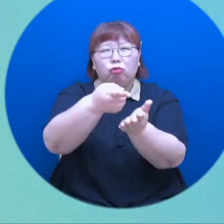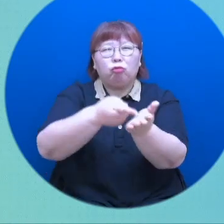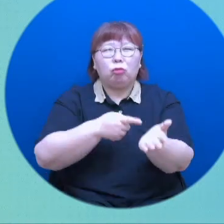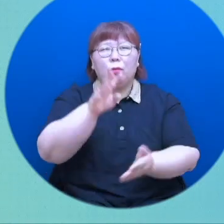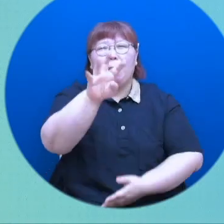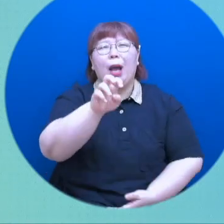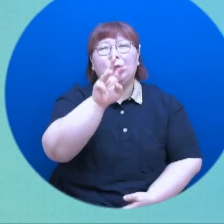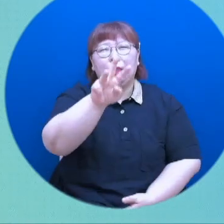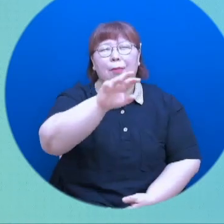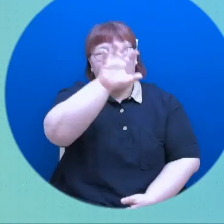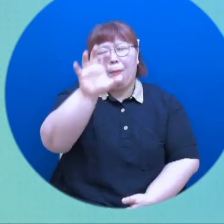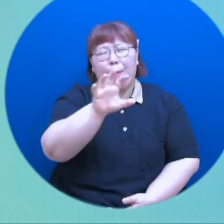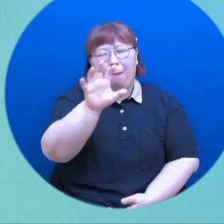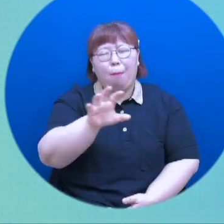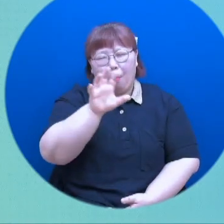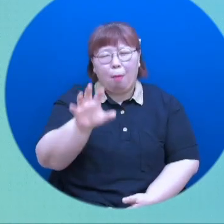통하여